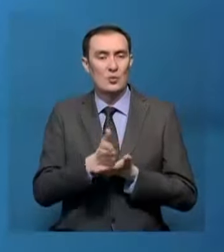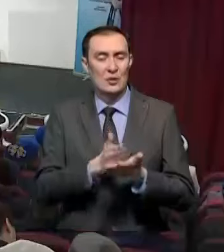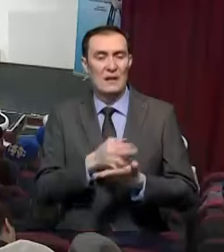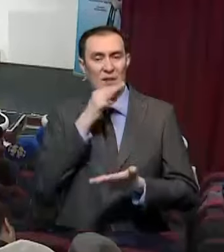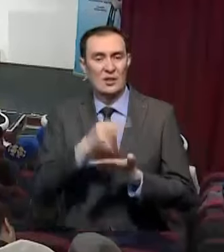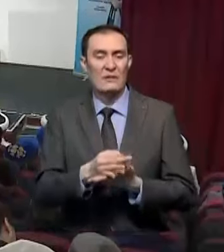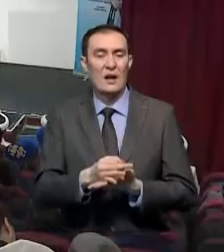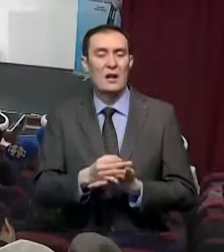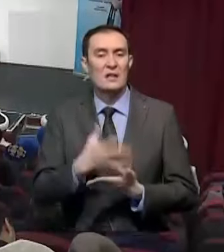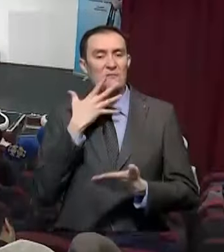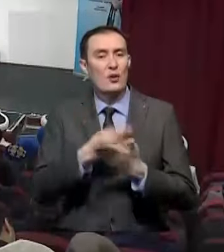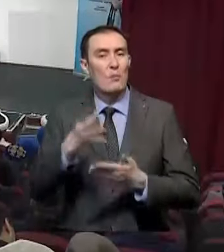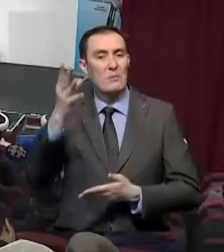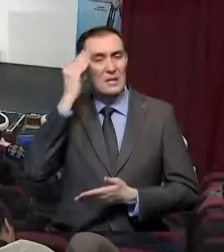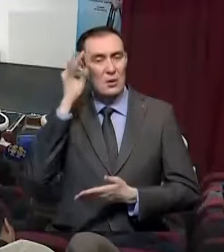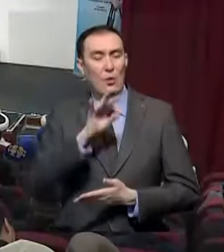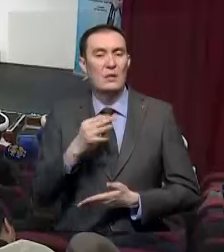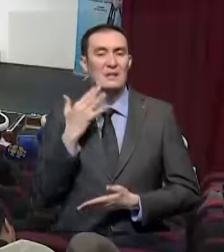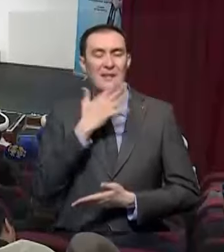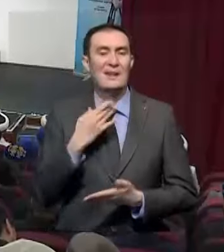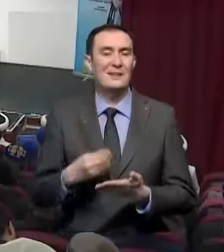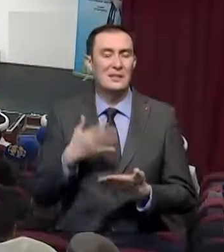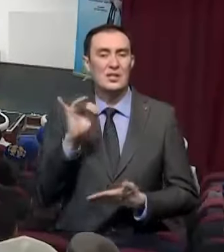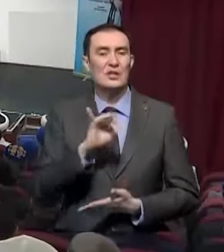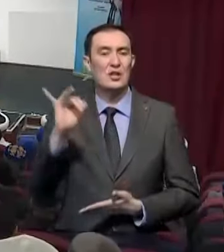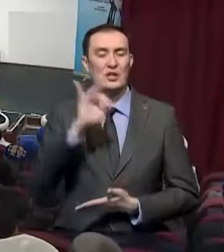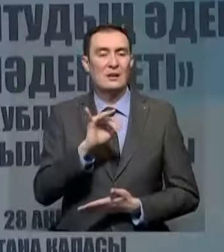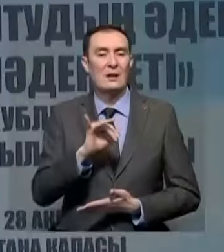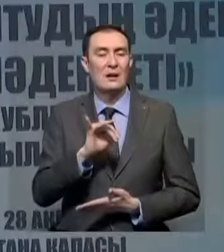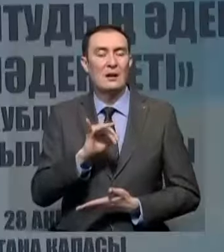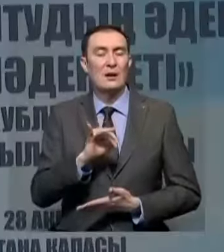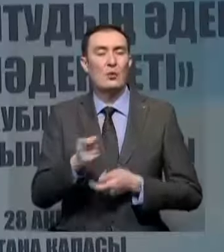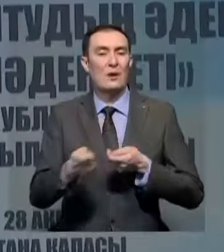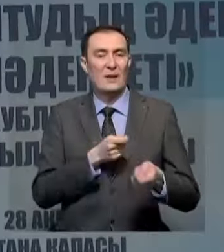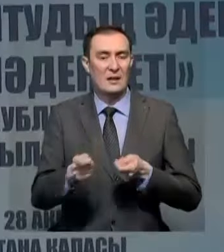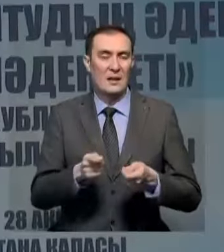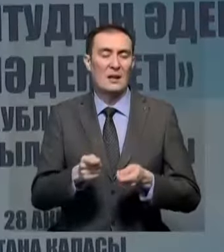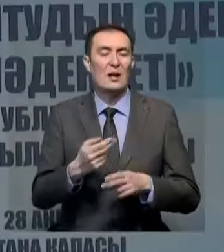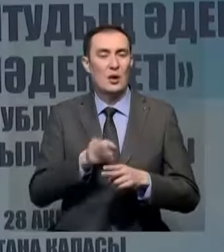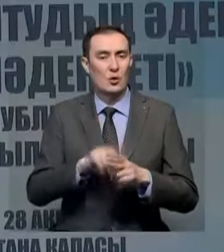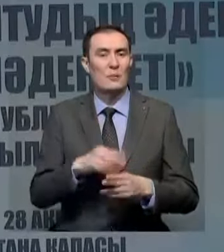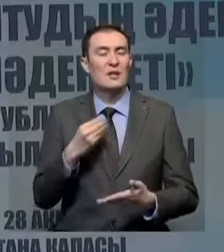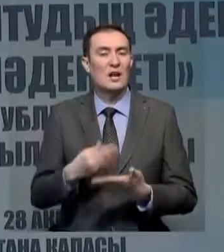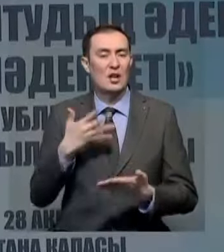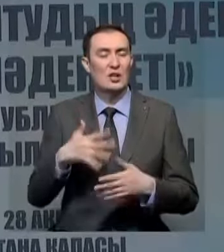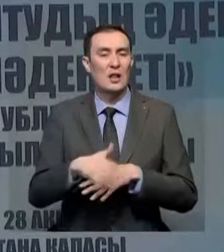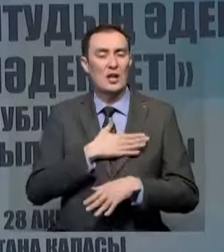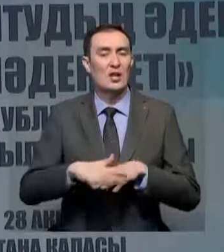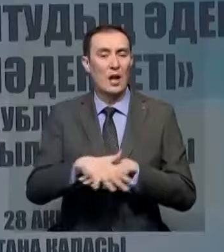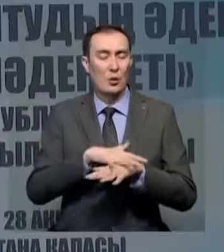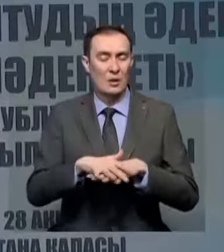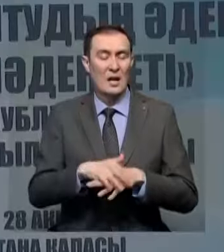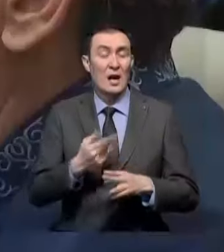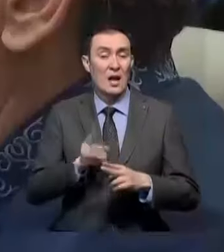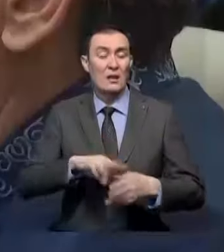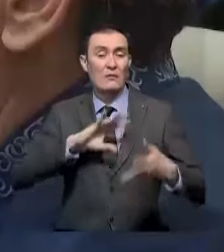выражающих одностороннее мнение о национальных ценностях и исторических деятелях, которыми дорожит наш народ. Все